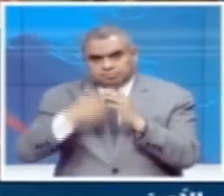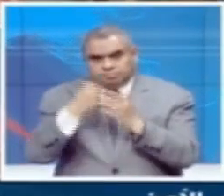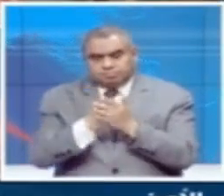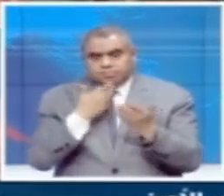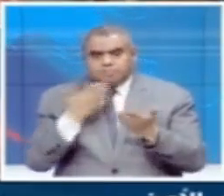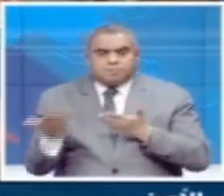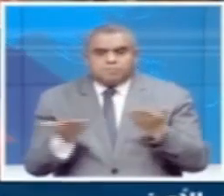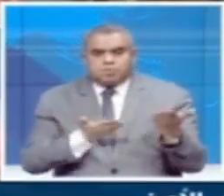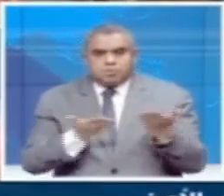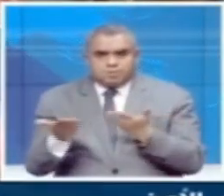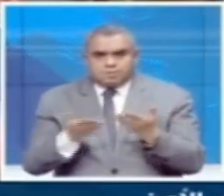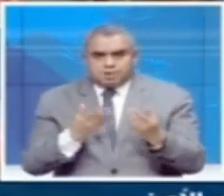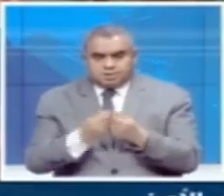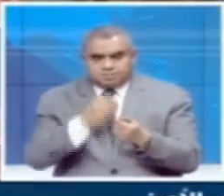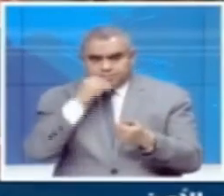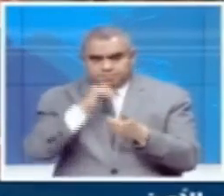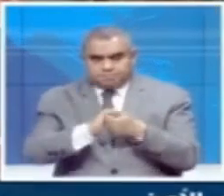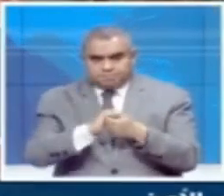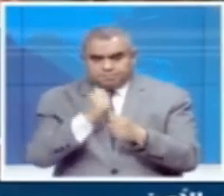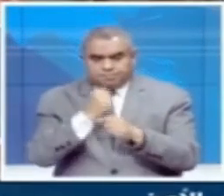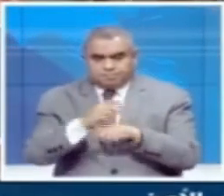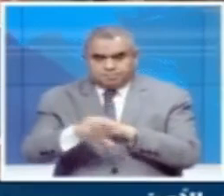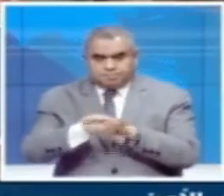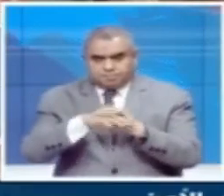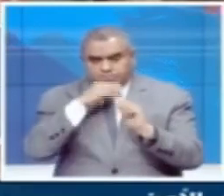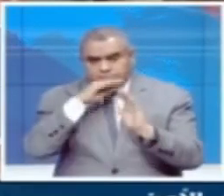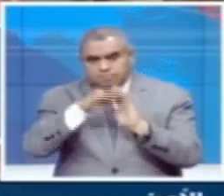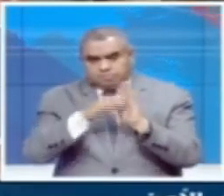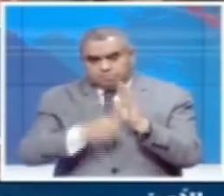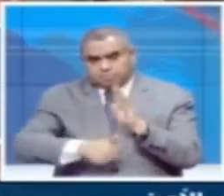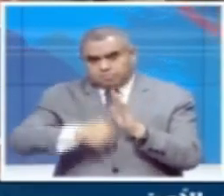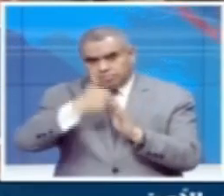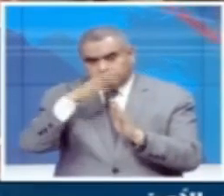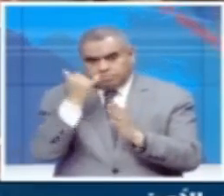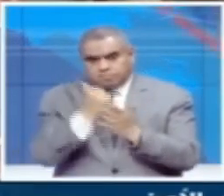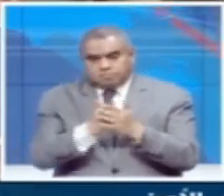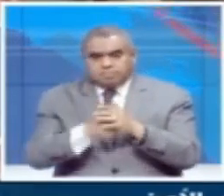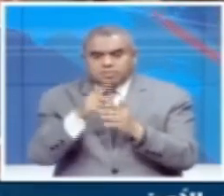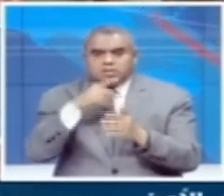المباحثات كانت تتركز حول التطورات الخاصة